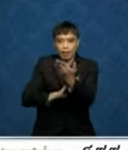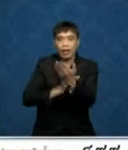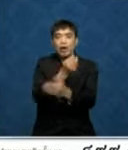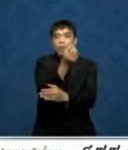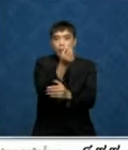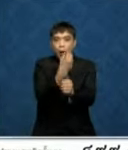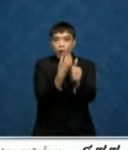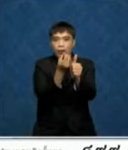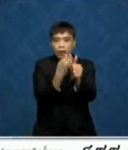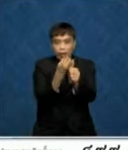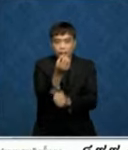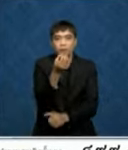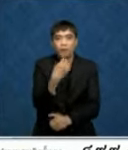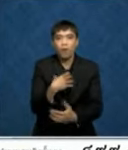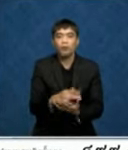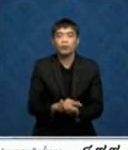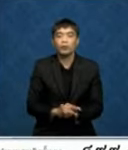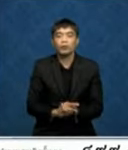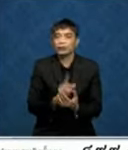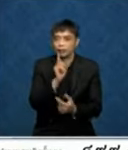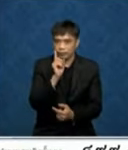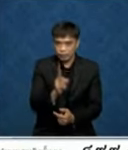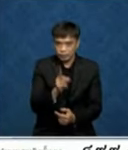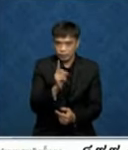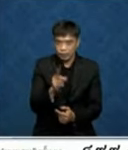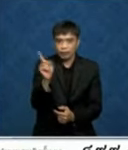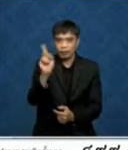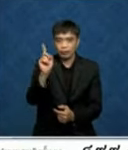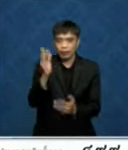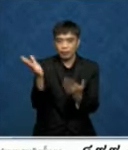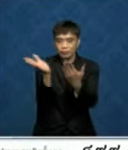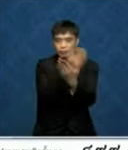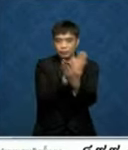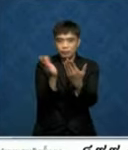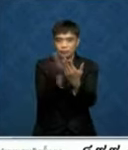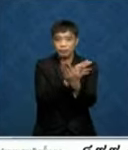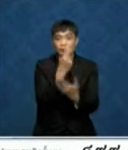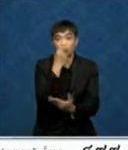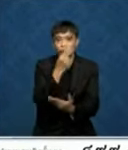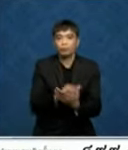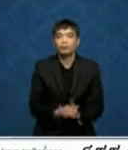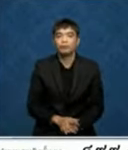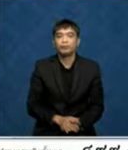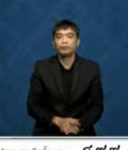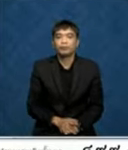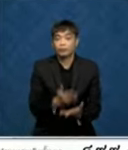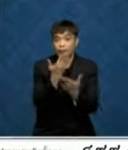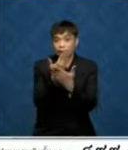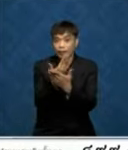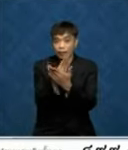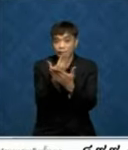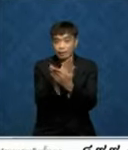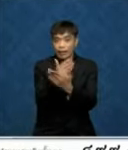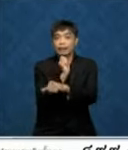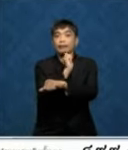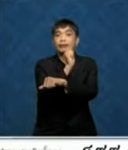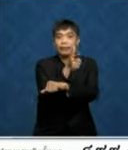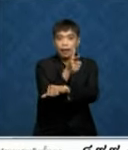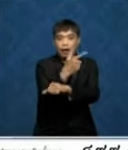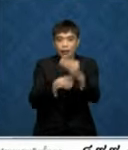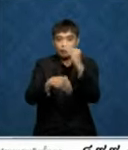ไว้นะครับดังนั้นนะครับข้อเท็จจริงที่เกิดขึ้นก็คือขอหน้าถัดไปด้วยนะครับเงินรายจ่ายเพิ่มเติมในปี67นะ